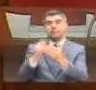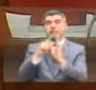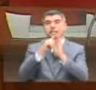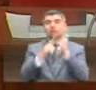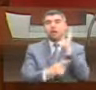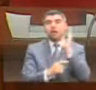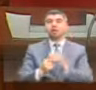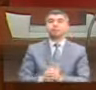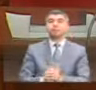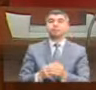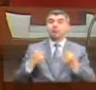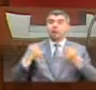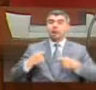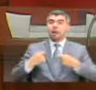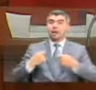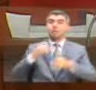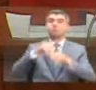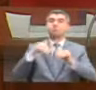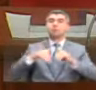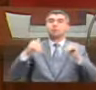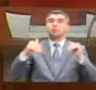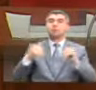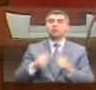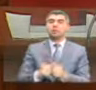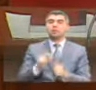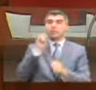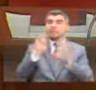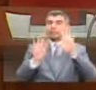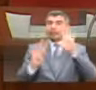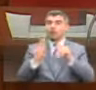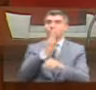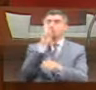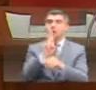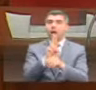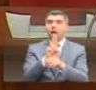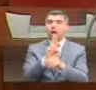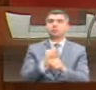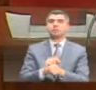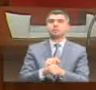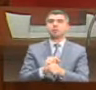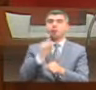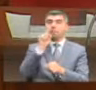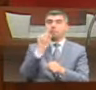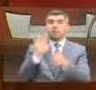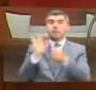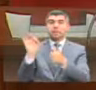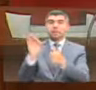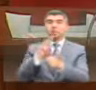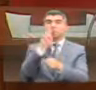12 و19 أبريل 2016. توصلت رئاسة مجلس النواب بما يلي: 19 سؤالاً شفوياً، 186 سؤالاً